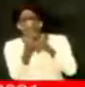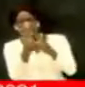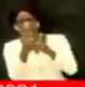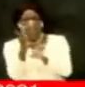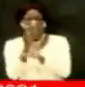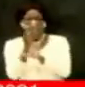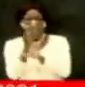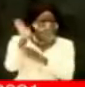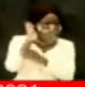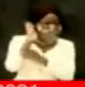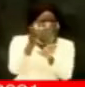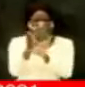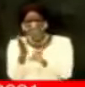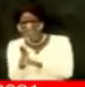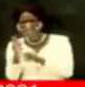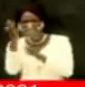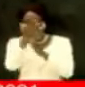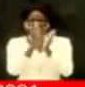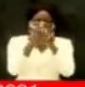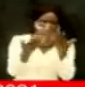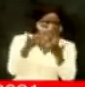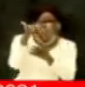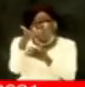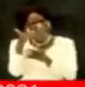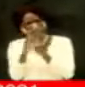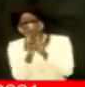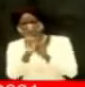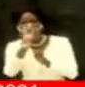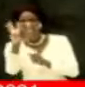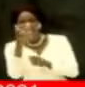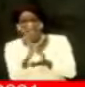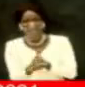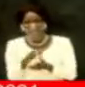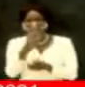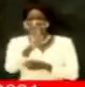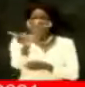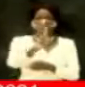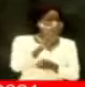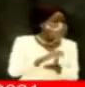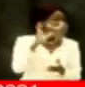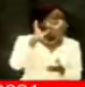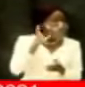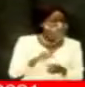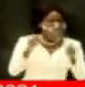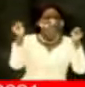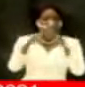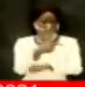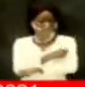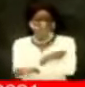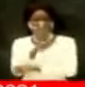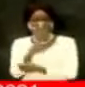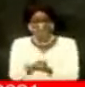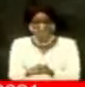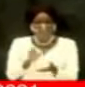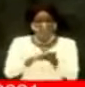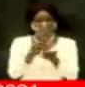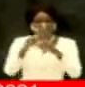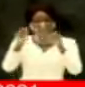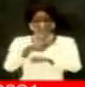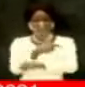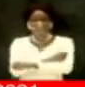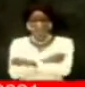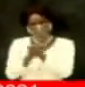media ya imusatenga katemina meneji akuti anthu mukatenga akusanduka zoterezi zosiyana siyana zikazi kubwera choncho madzulo